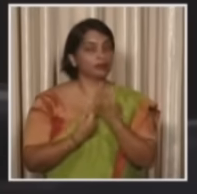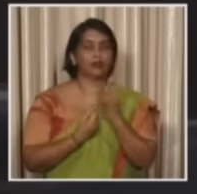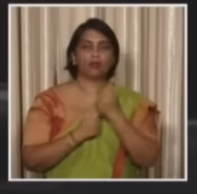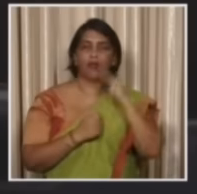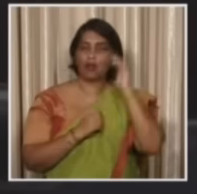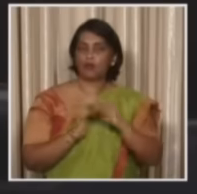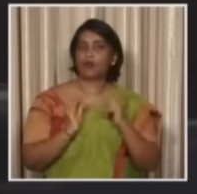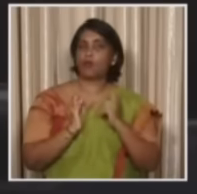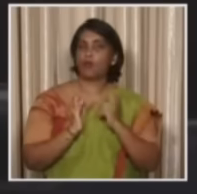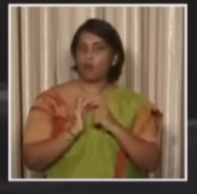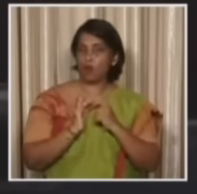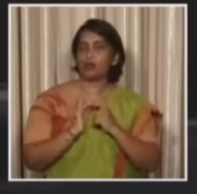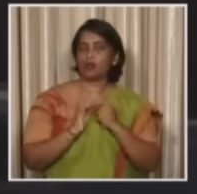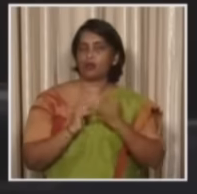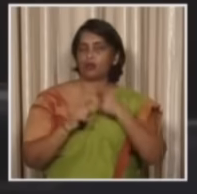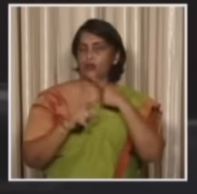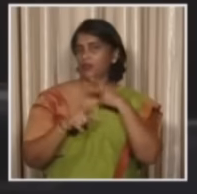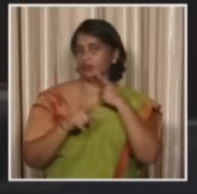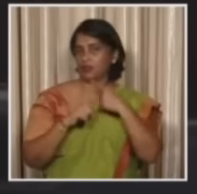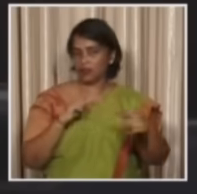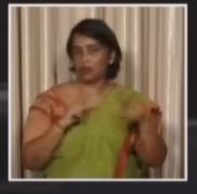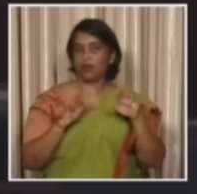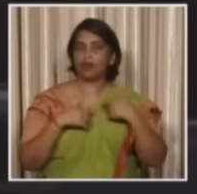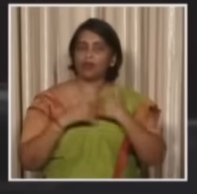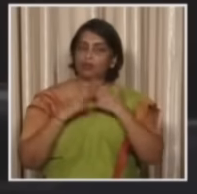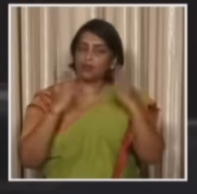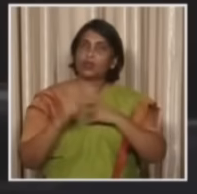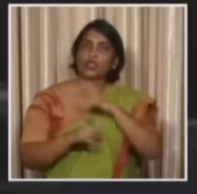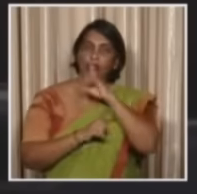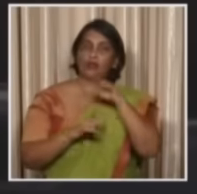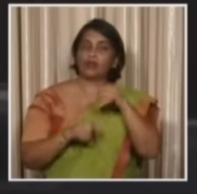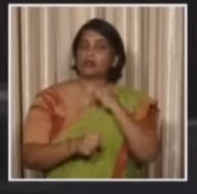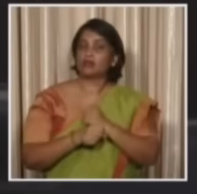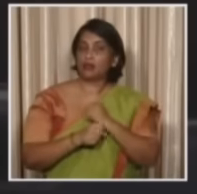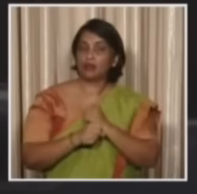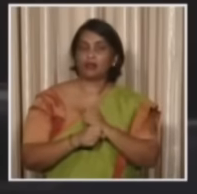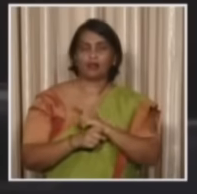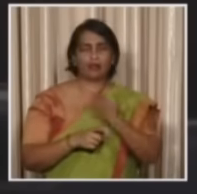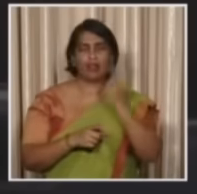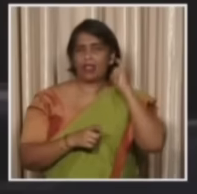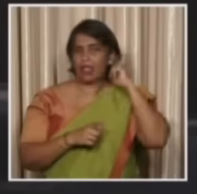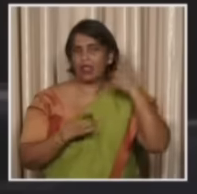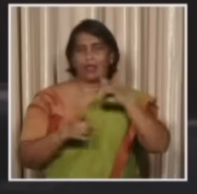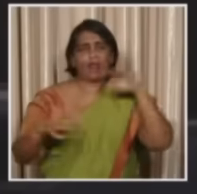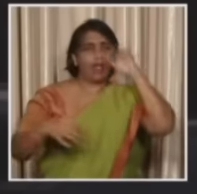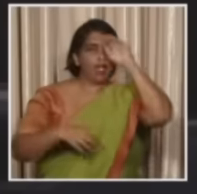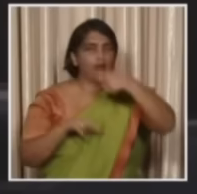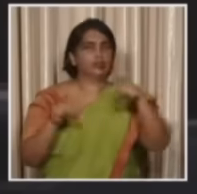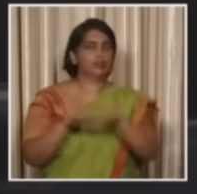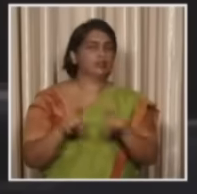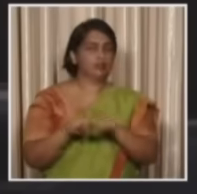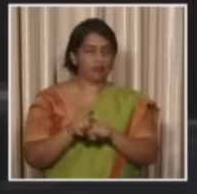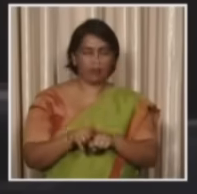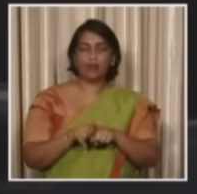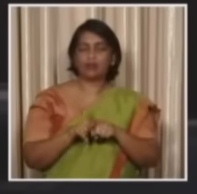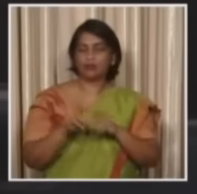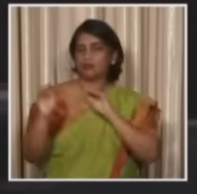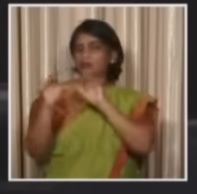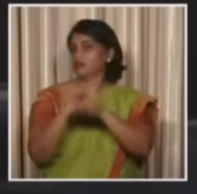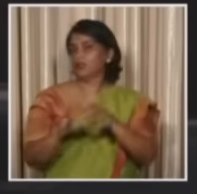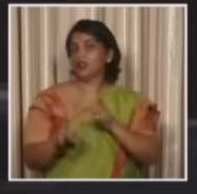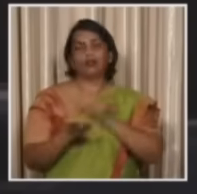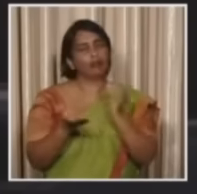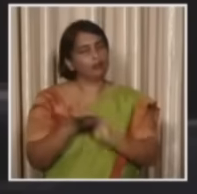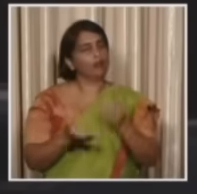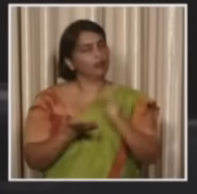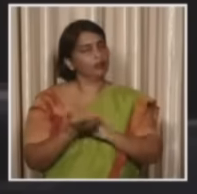පොලියත් අද කප්පාදු කරලා තියෙනවා. ඉතින් අපි කොච්චර කිව්වත් මේ ආණ්ඩුවට බීරියලින්ට වගේ මේක ඇහින්නේ නැහැ, මේකට මැදිහත් වෙන්නේ නැහැ. ඒ නිසා අපි නැවත